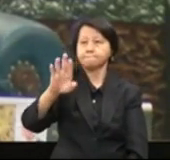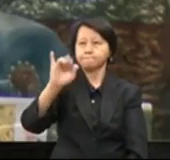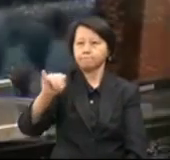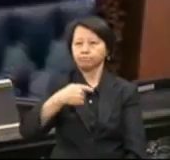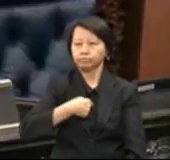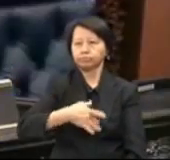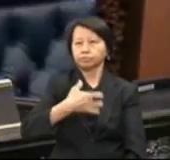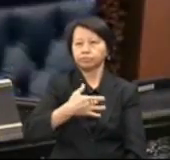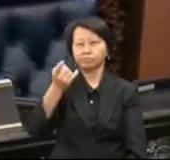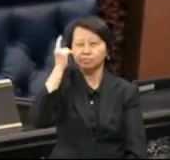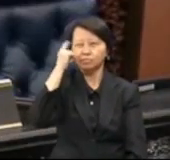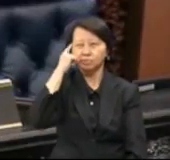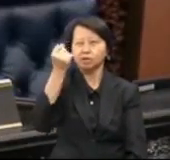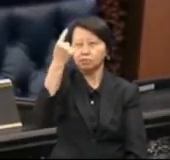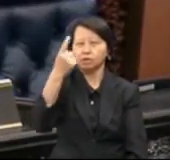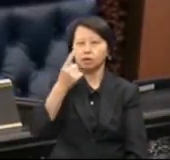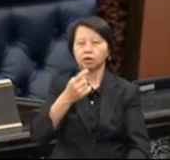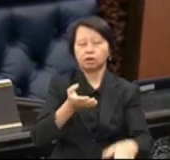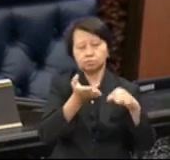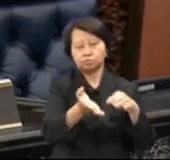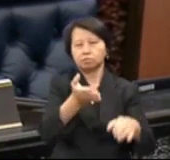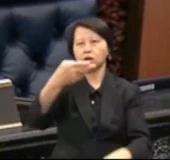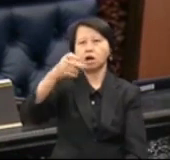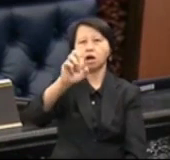tahu apa maksudkan